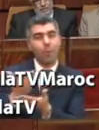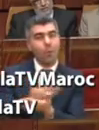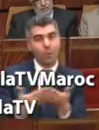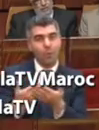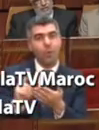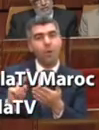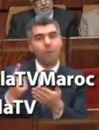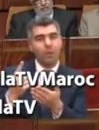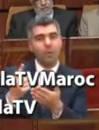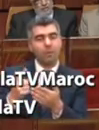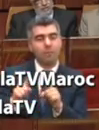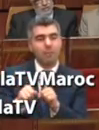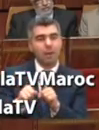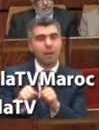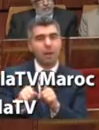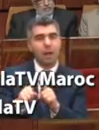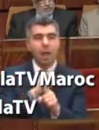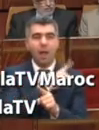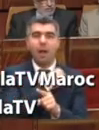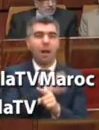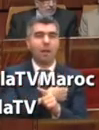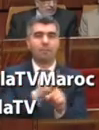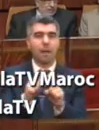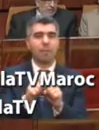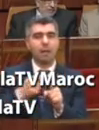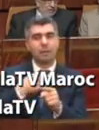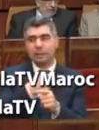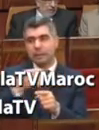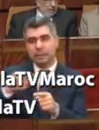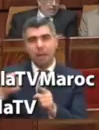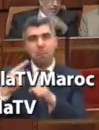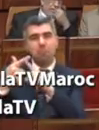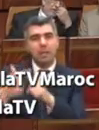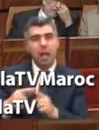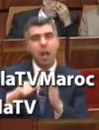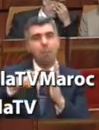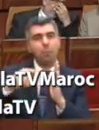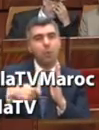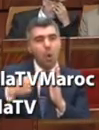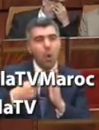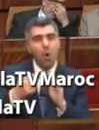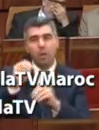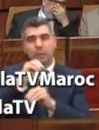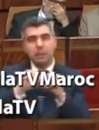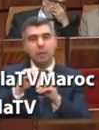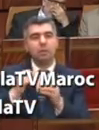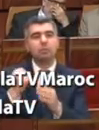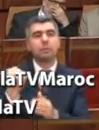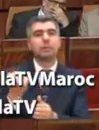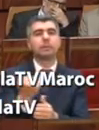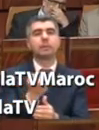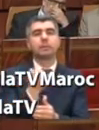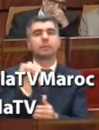الوزير تخسر أموال باهظة في بناء مشروع عدة مشاريع، وفي التالي نتسناو سنوات لربطها